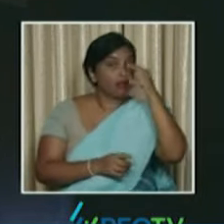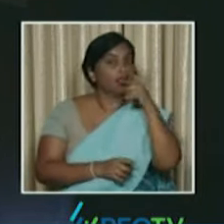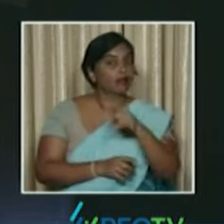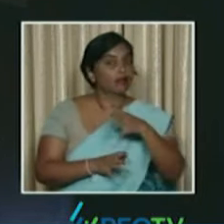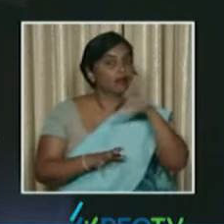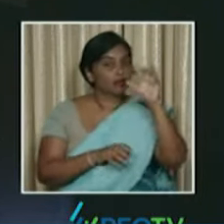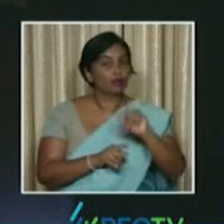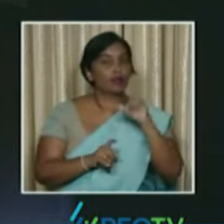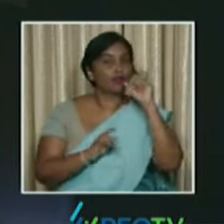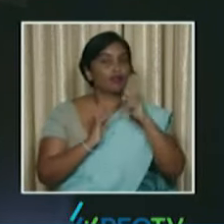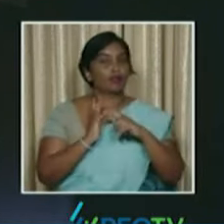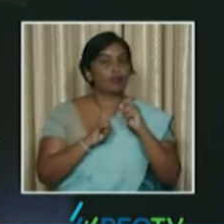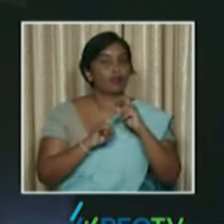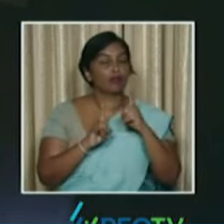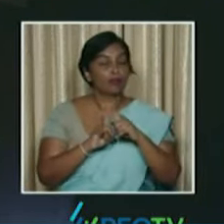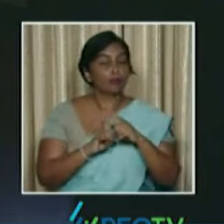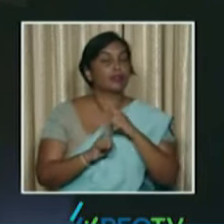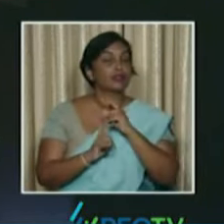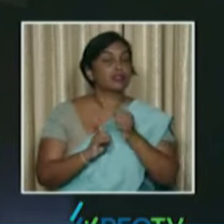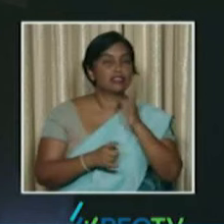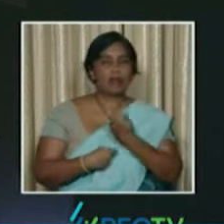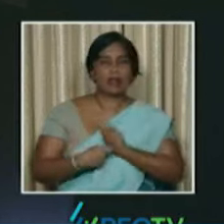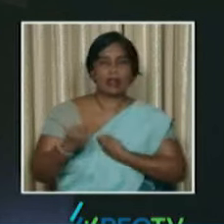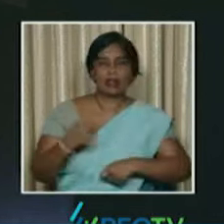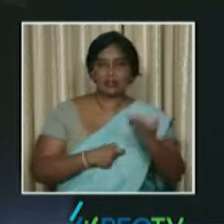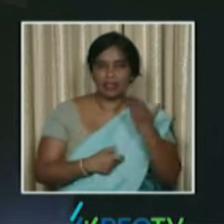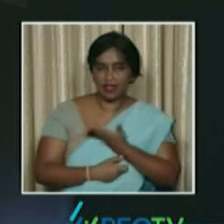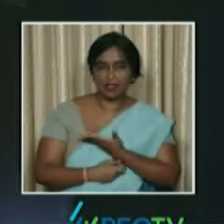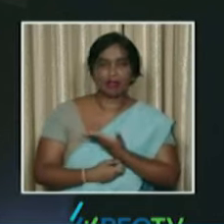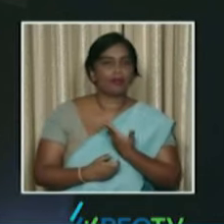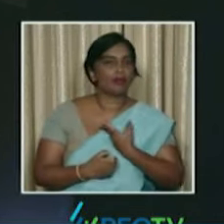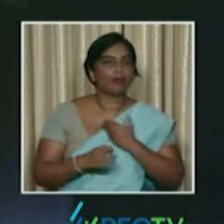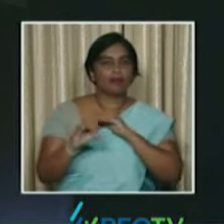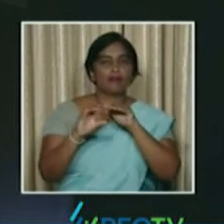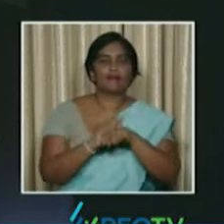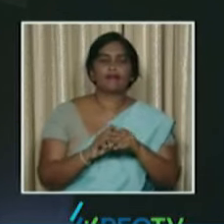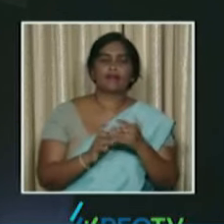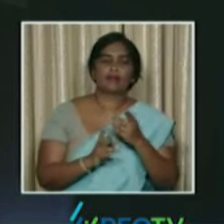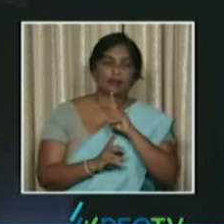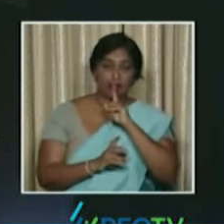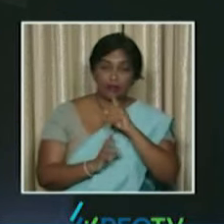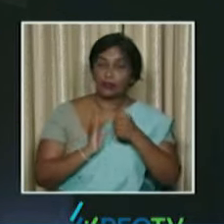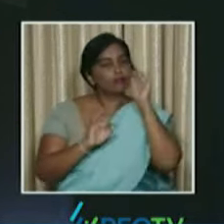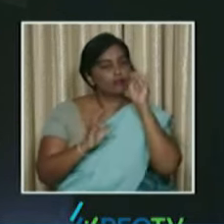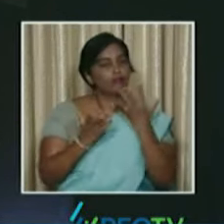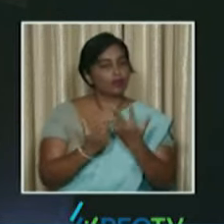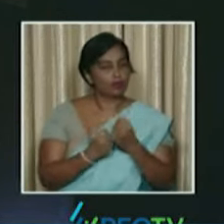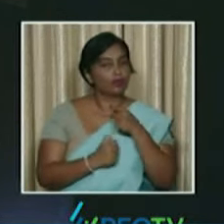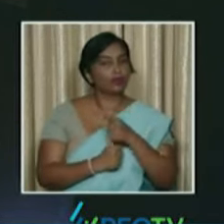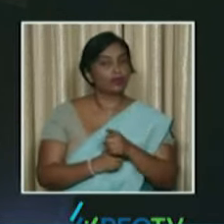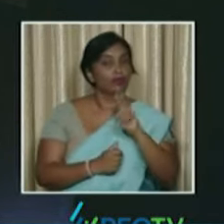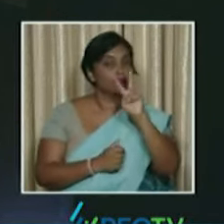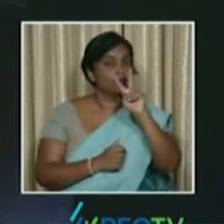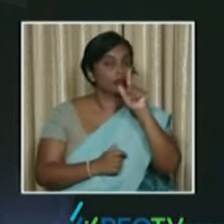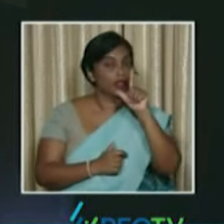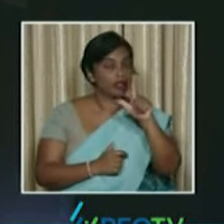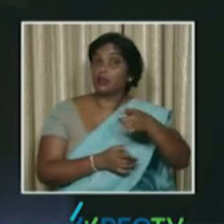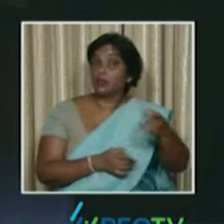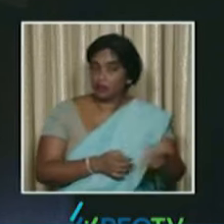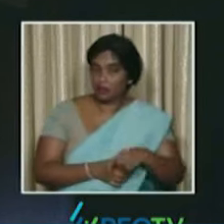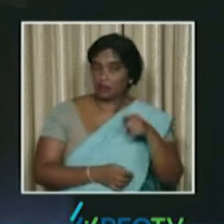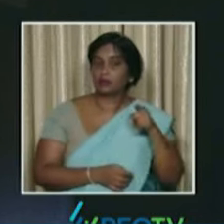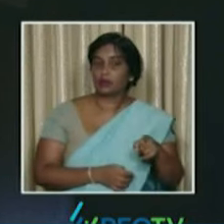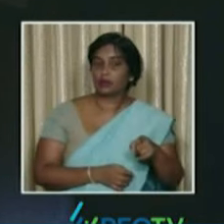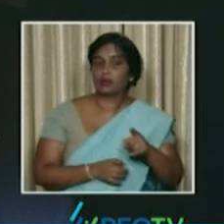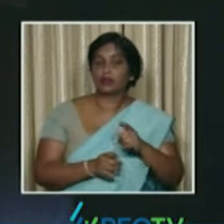වෙන්න. කෝප් කමිටුවේ ඉස්සරහා සභාපතිතුමත් විකිනෙනවා නම් අපි කෝප් කමිටුවේ වාඩි වෙලා නම් මම ඔබතුමාගේ ගෞරවයෙන් ඉල්ලනවා 27 28 29 දිනට